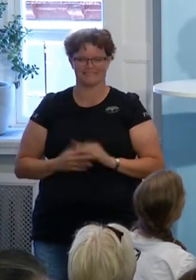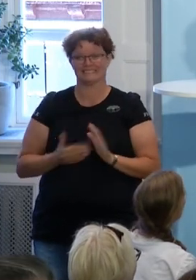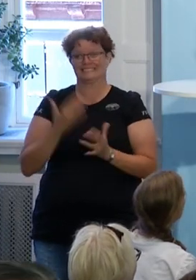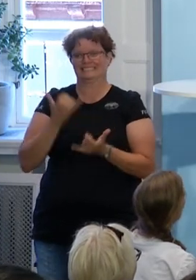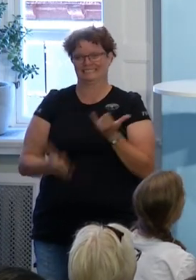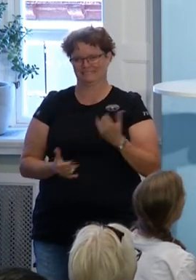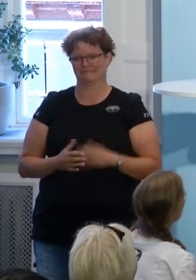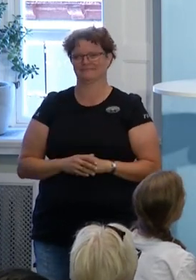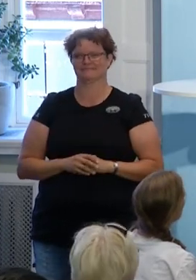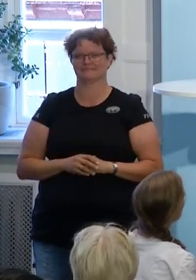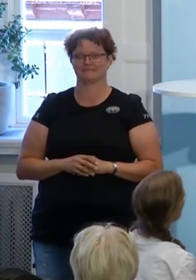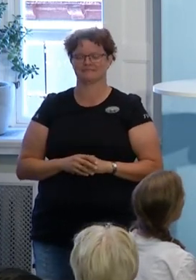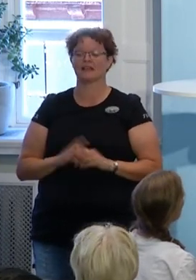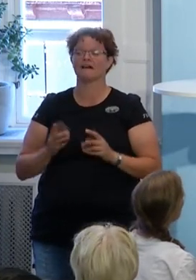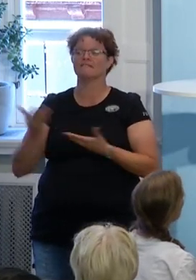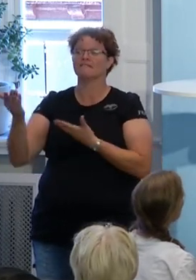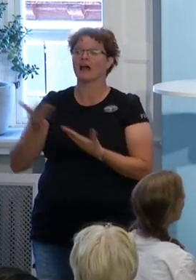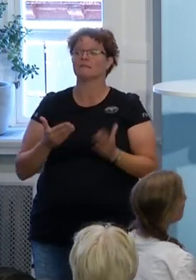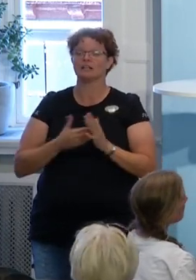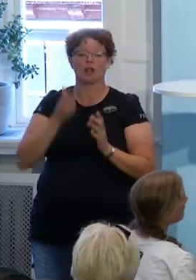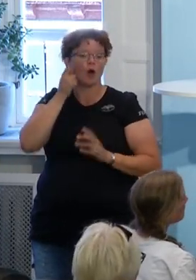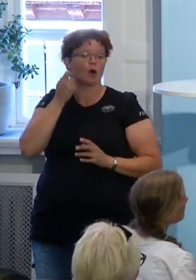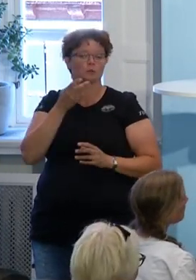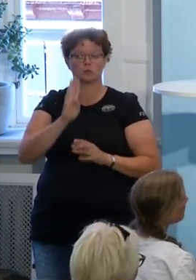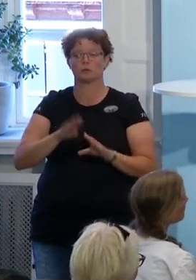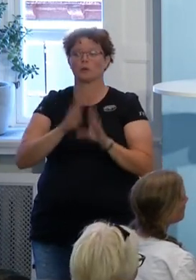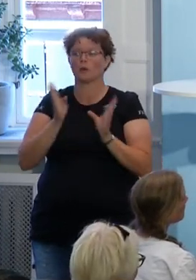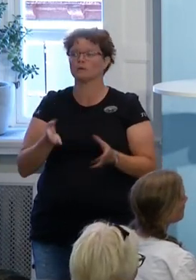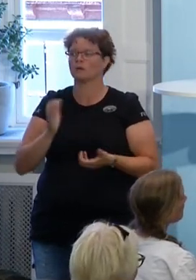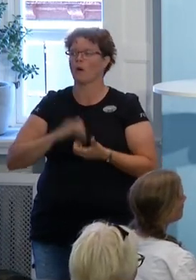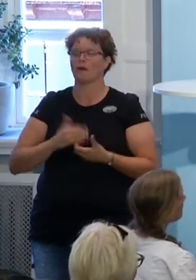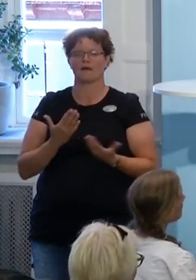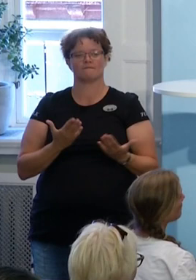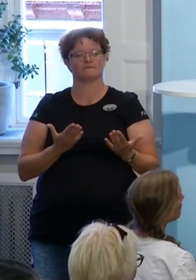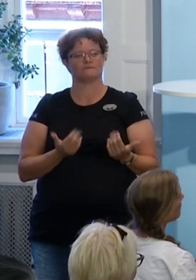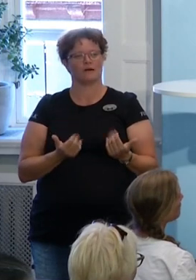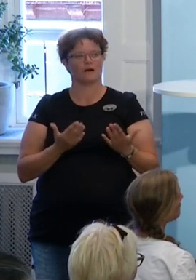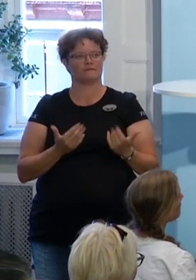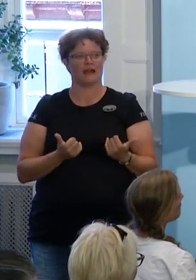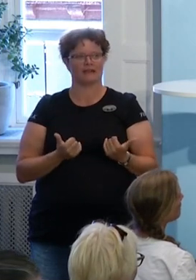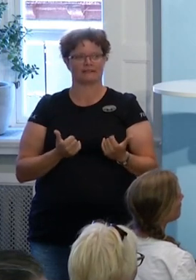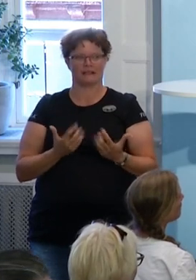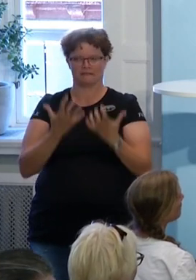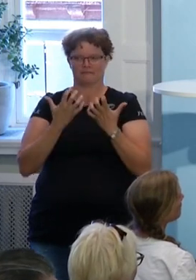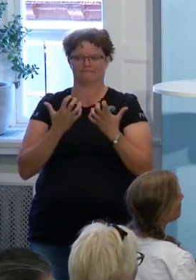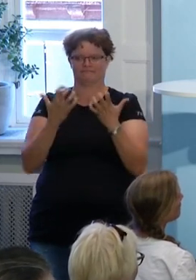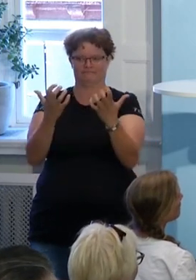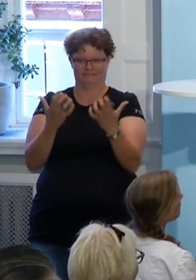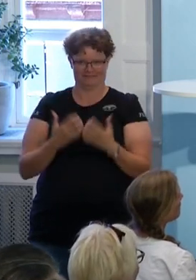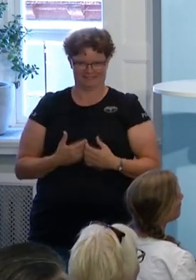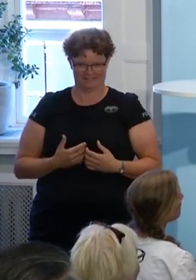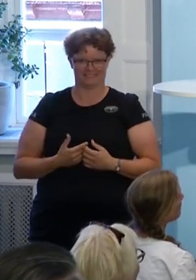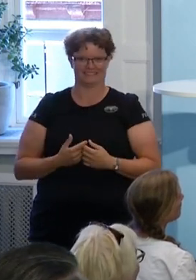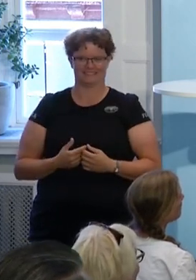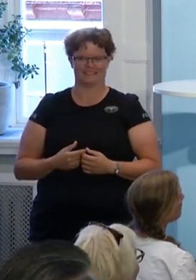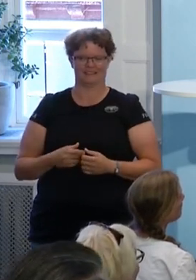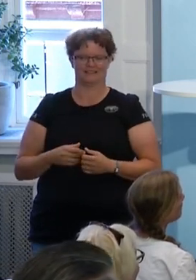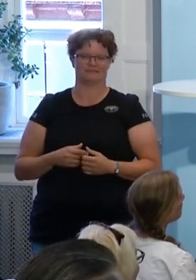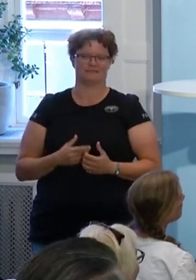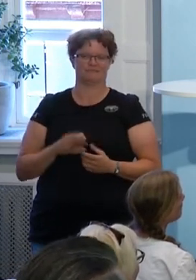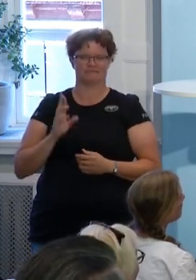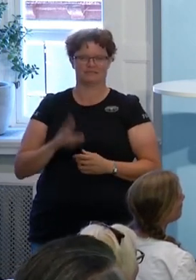slut. Välkomna till Öresundshuset och en förväntad crowd av